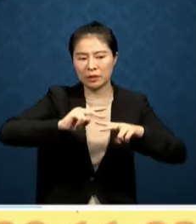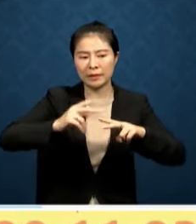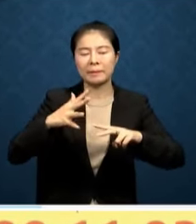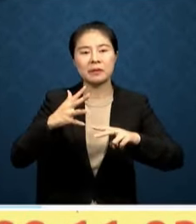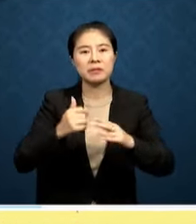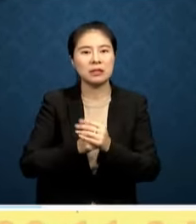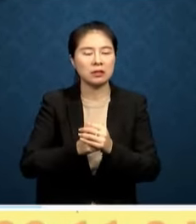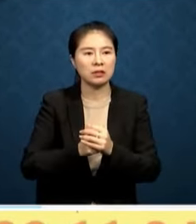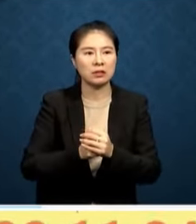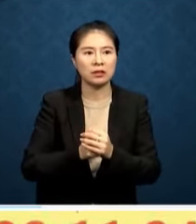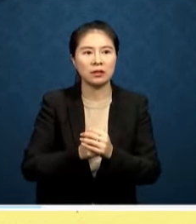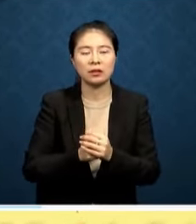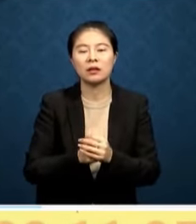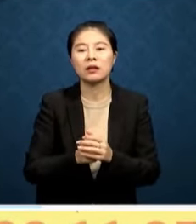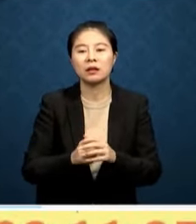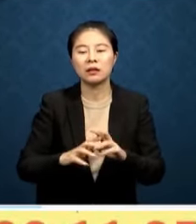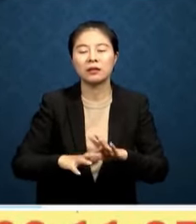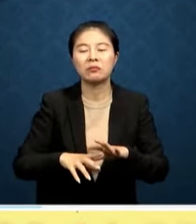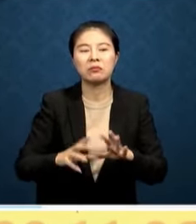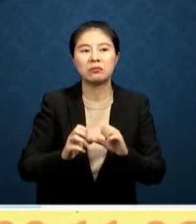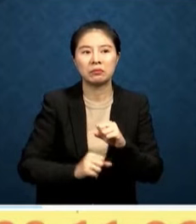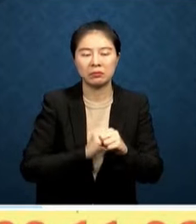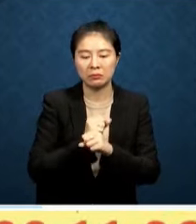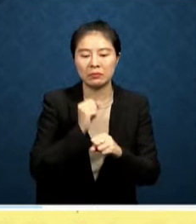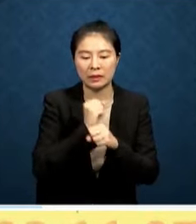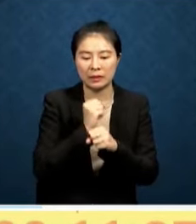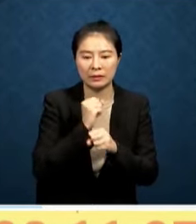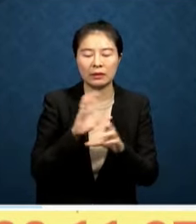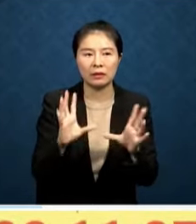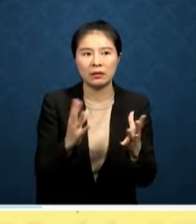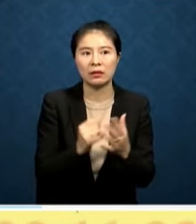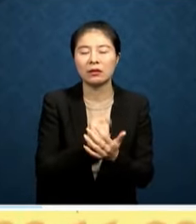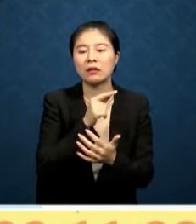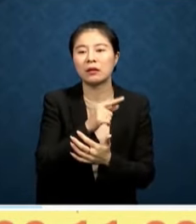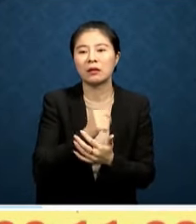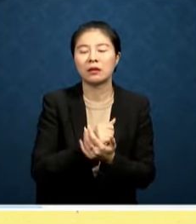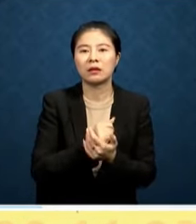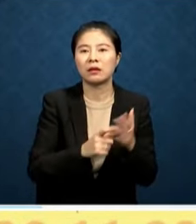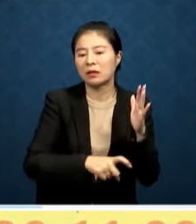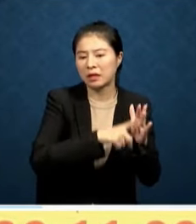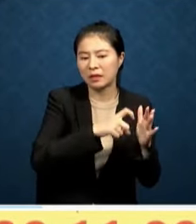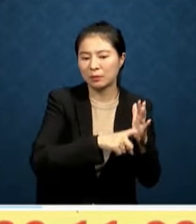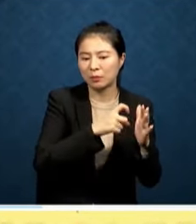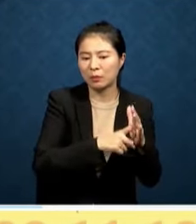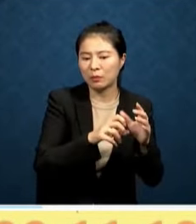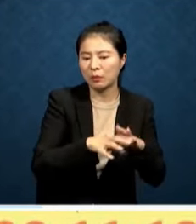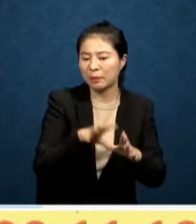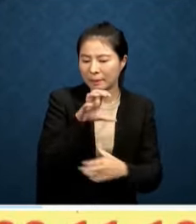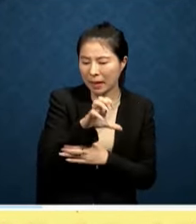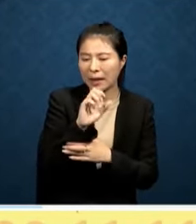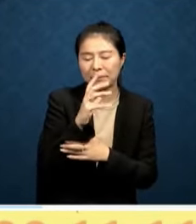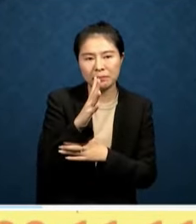ต้นสังกัดบอกเกษียณไปแล้วไม่มีต้นสังกัดแล้วตรงนั้นต้นสังกัดไม่สามารถที่จะกำกับ